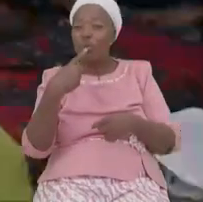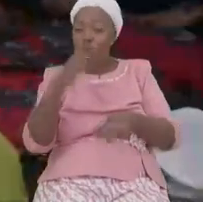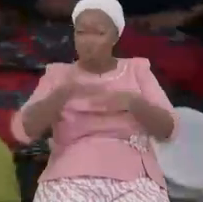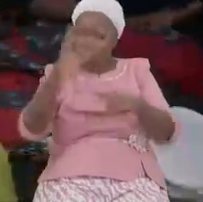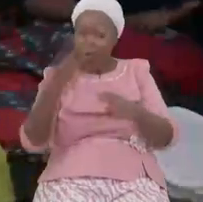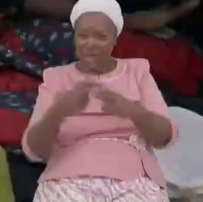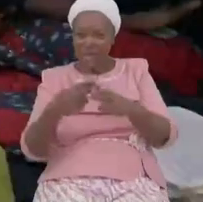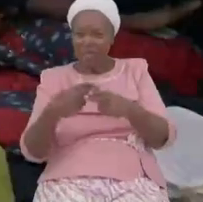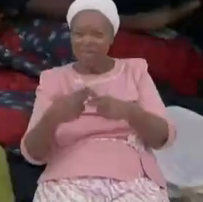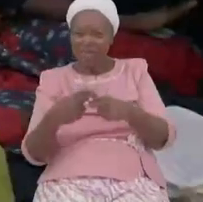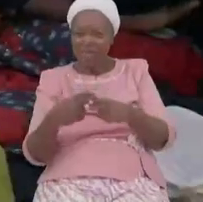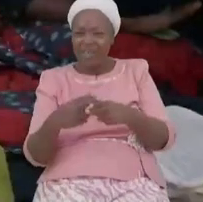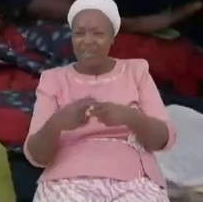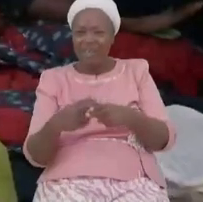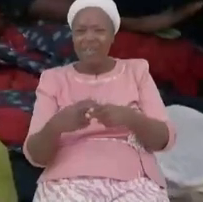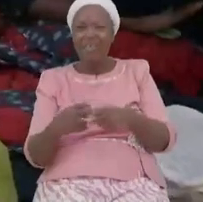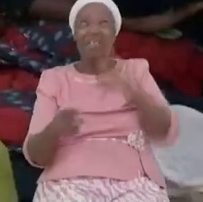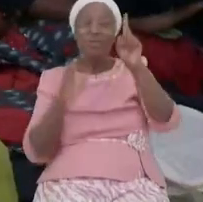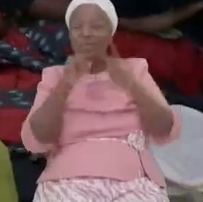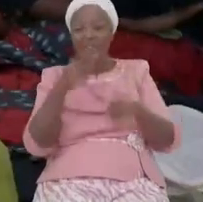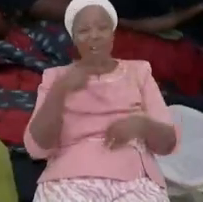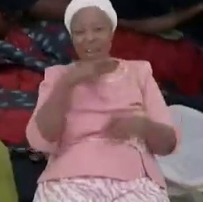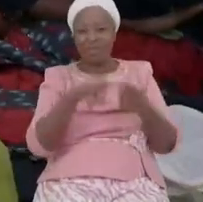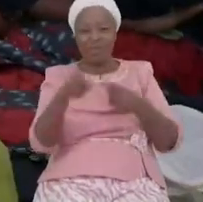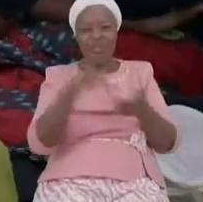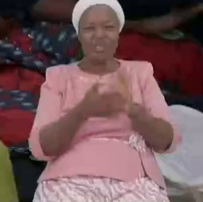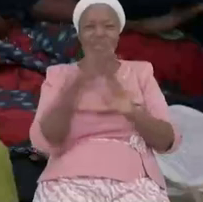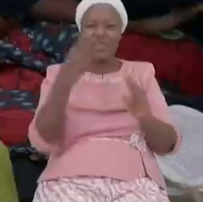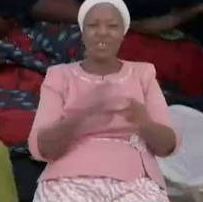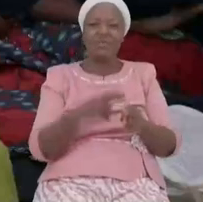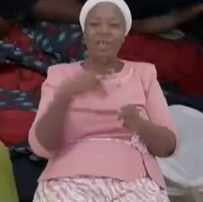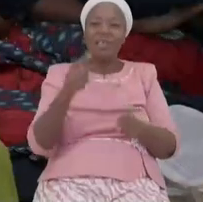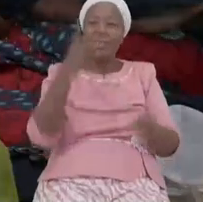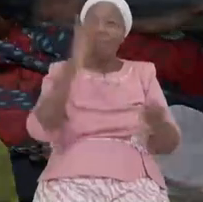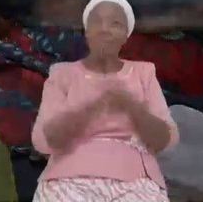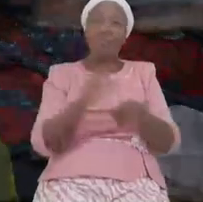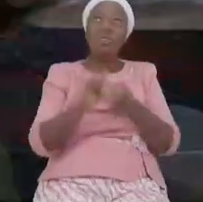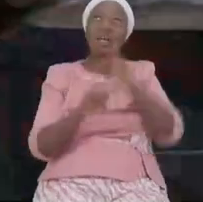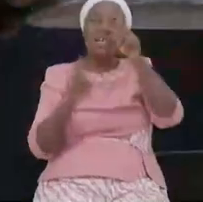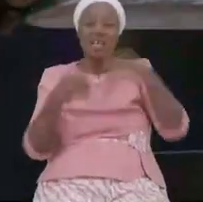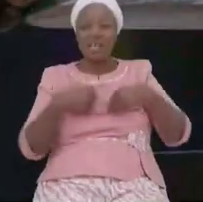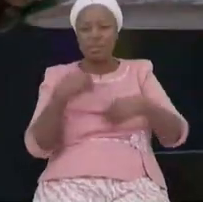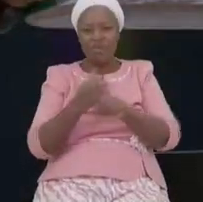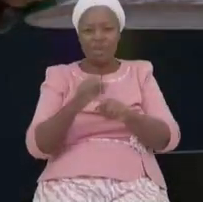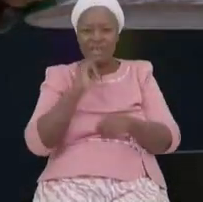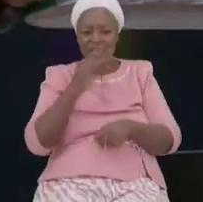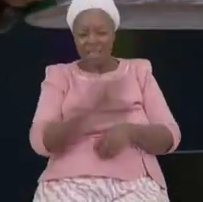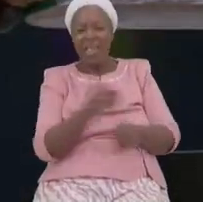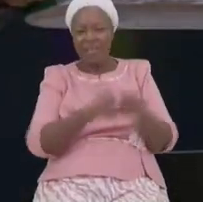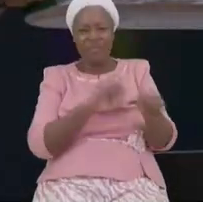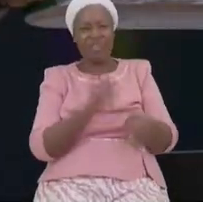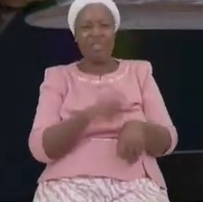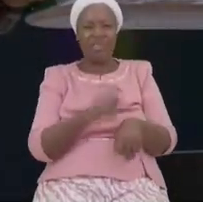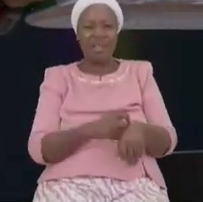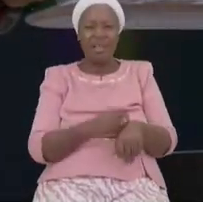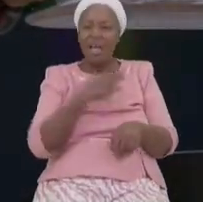Il ne va pas te mentir. La promesse qu'il a faite Elle est là à tout moment. Et si tu vas à